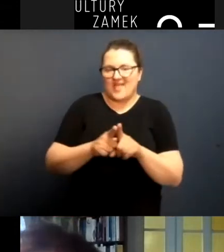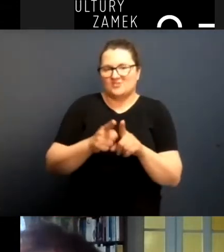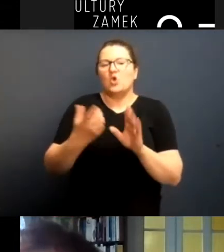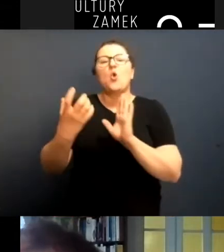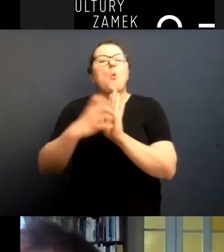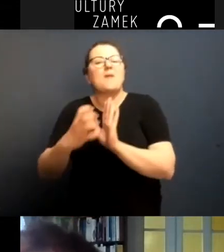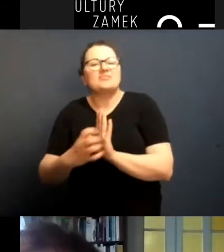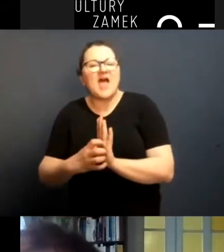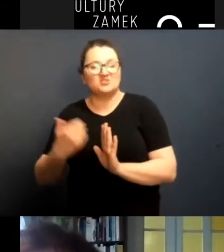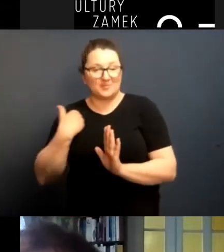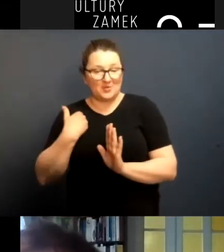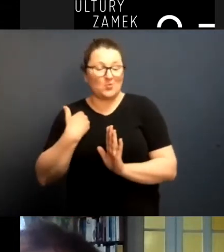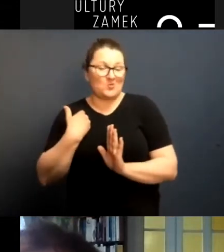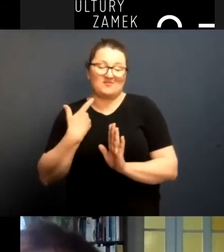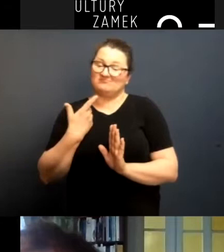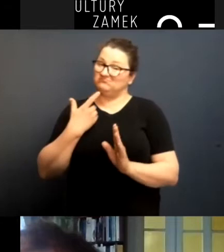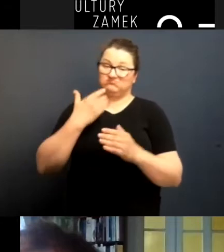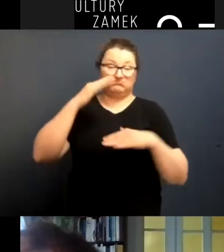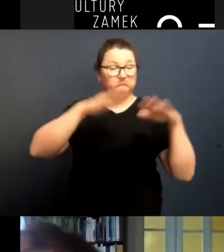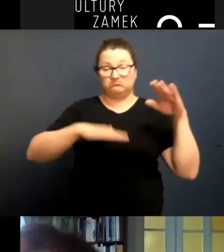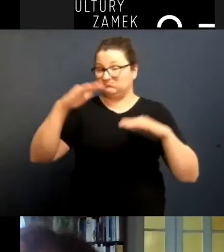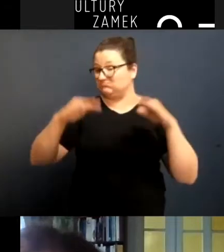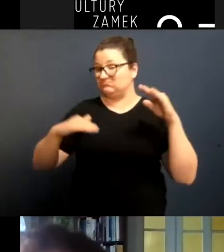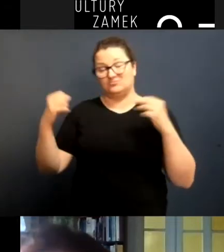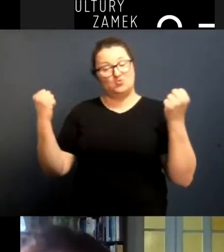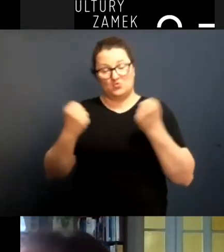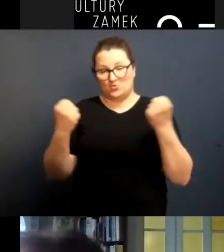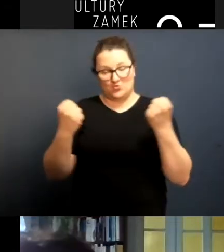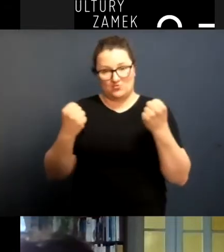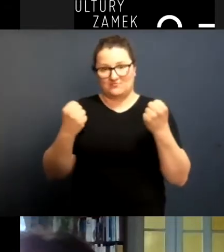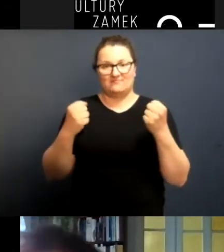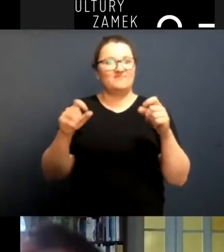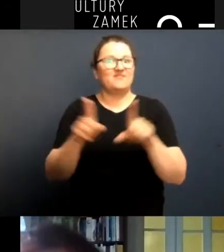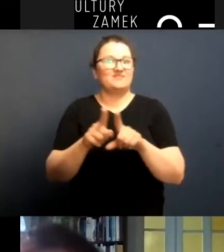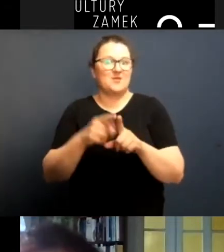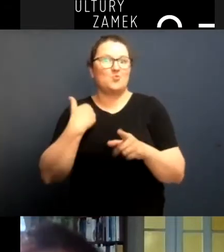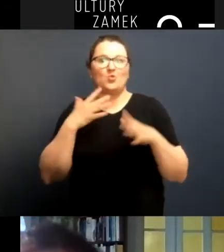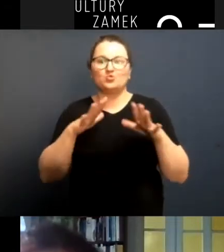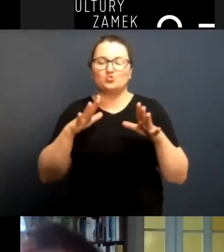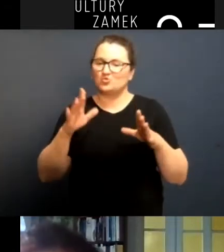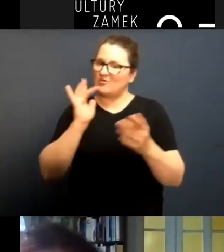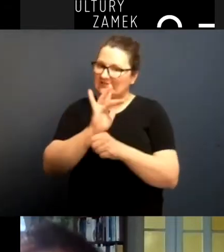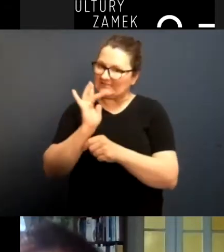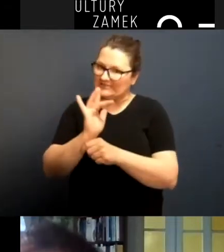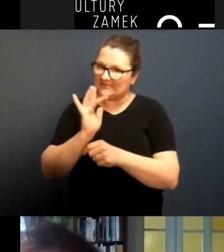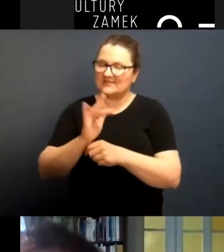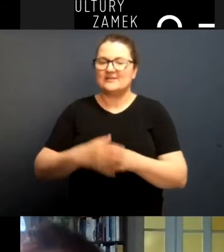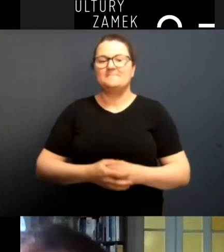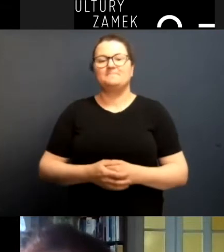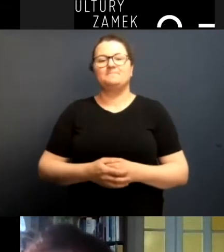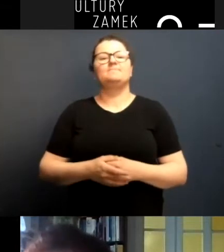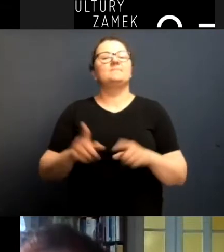komentarze do tej sesji były bardzo zróżnicowane, bardzo też było uwag